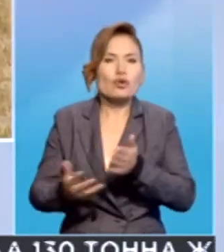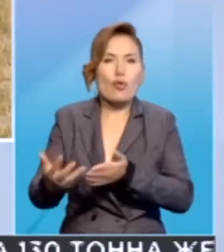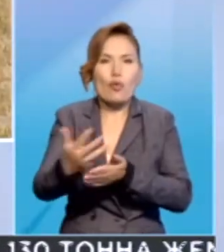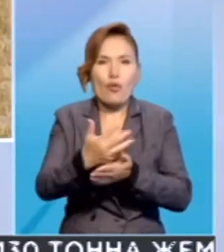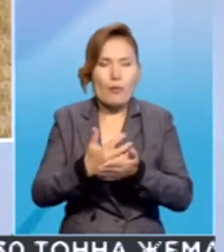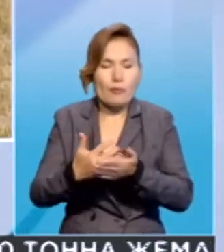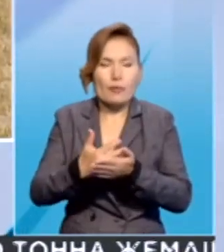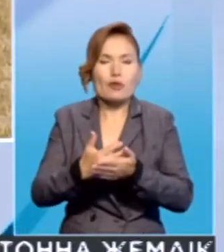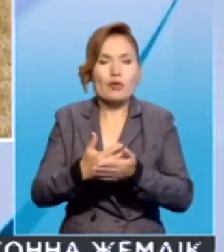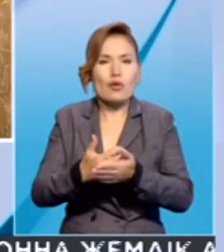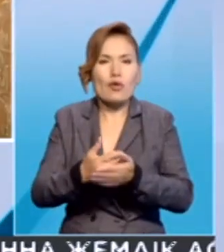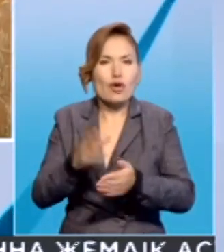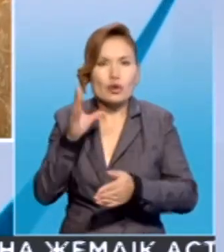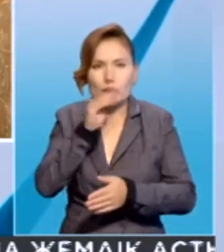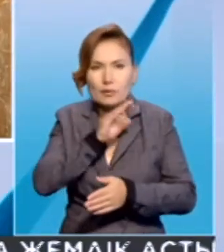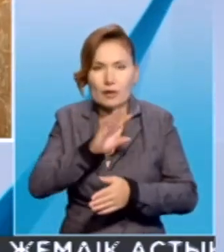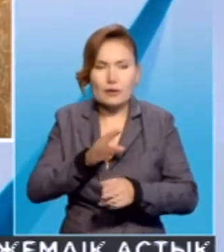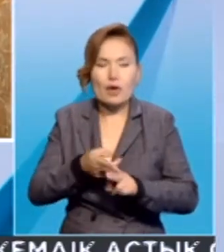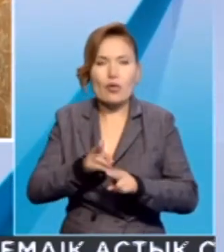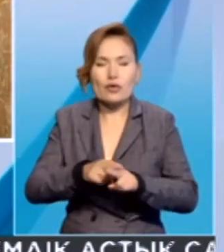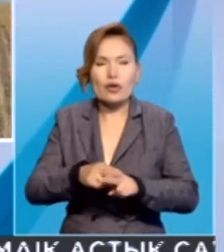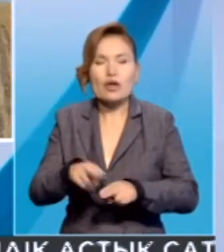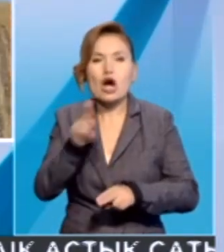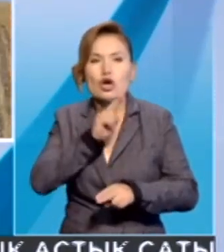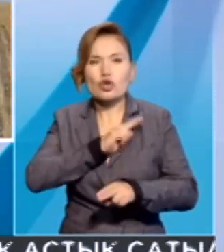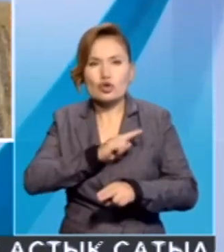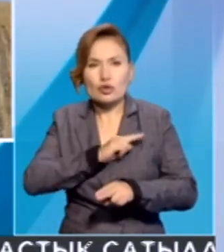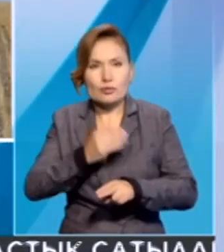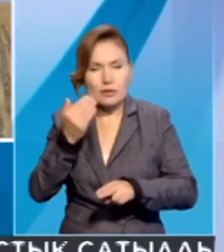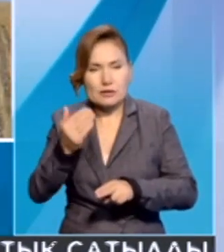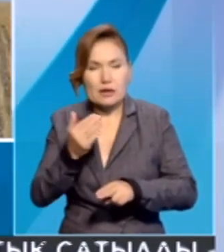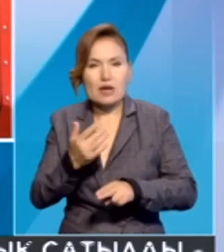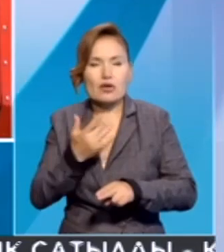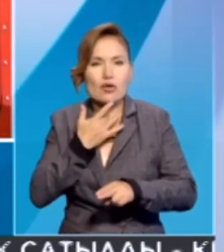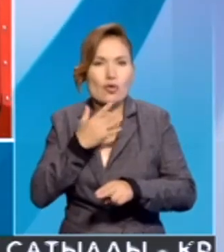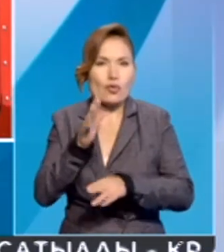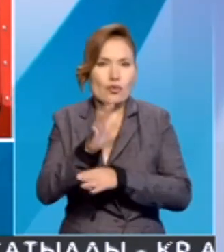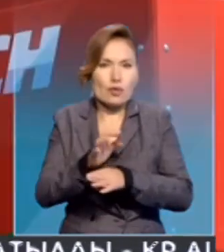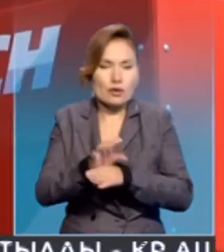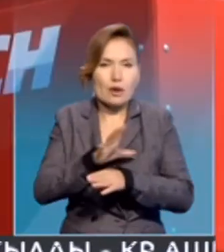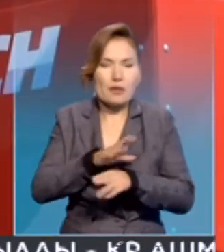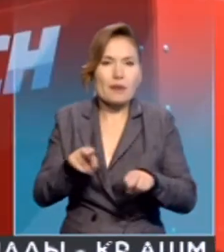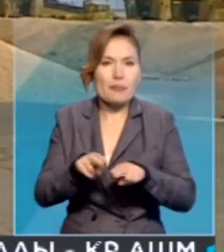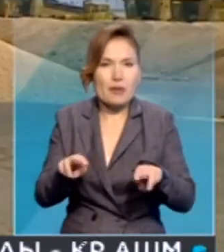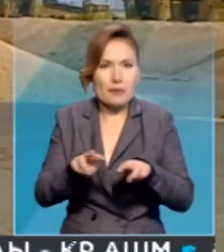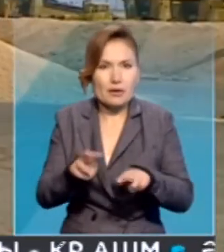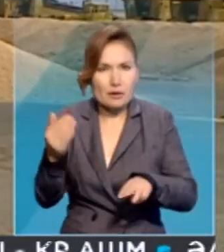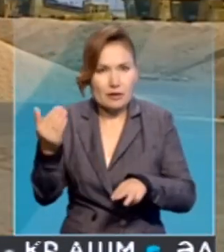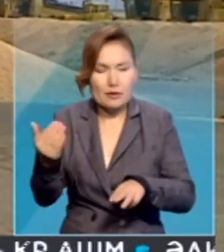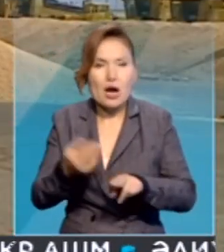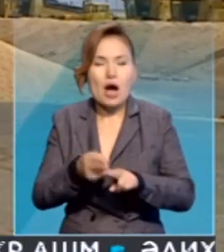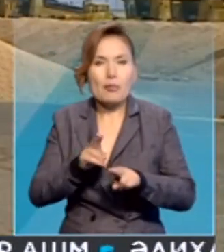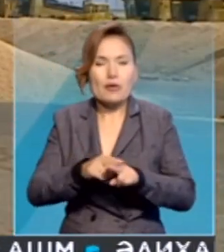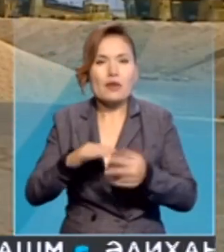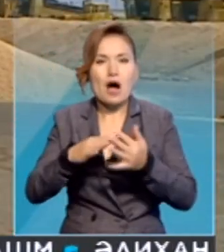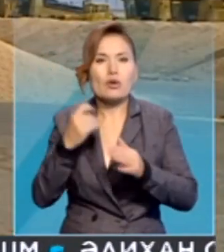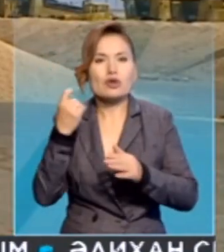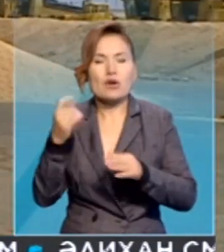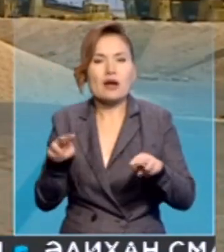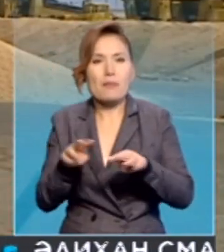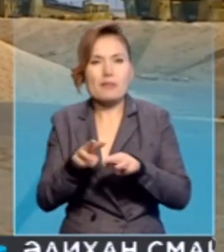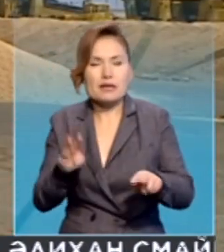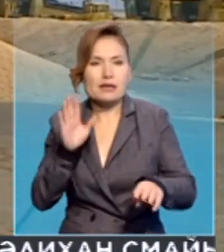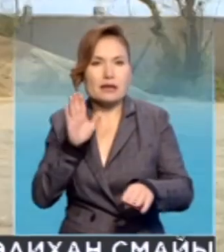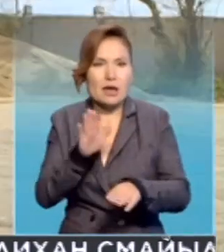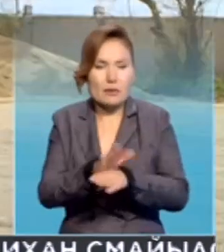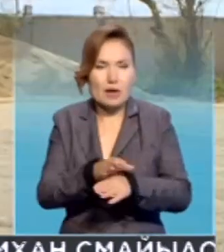отыр. Сондықтан Алихан Смайылов бұл істі ғана емес, егін жинау науқанына да асқан жауапкершілікпен қарауды тапсырды.